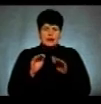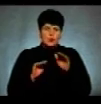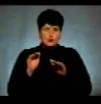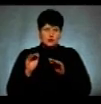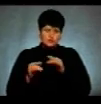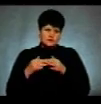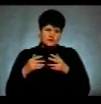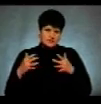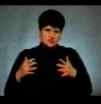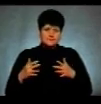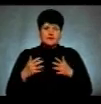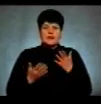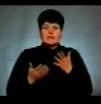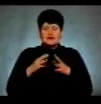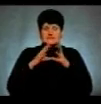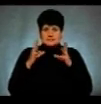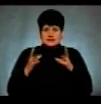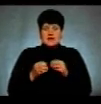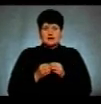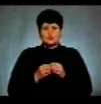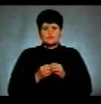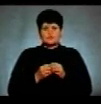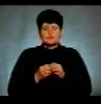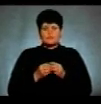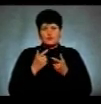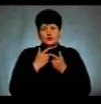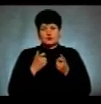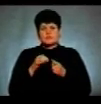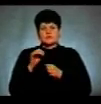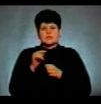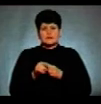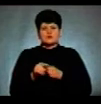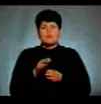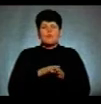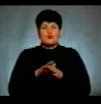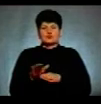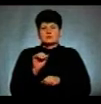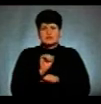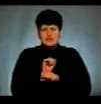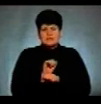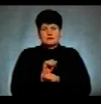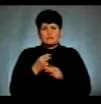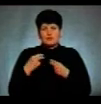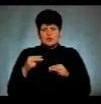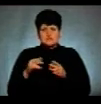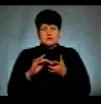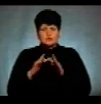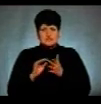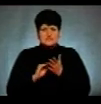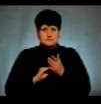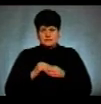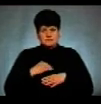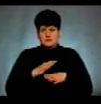і так далі. Але в загальному повідомлення таке, що повністю припиняли ми відпуск за електронним рецептом, нас не